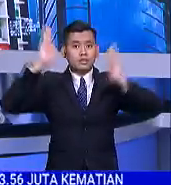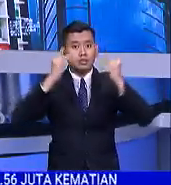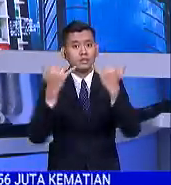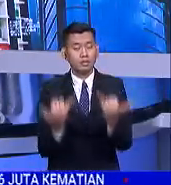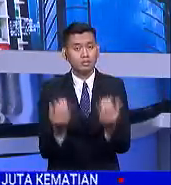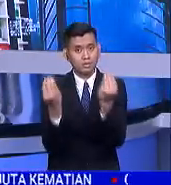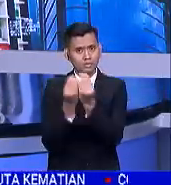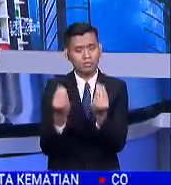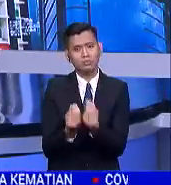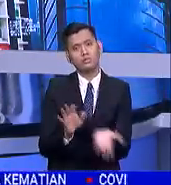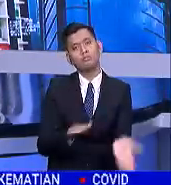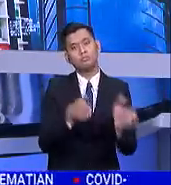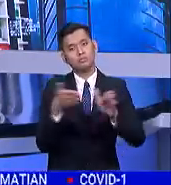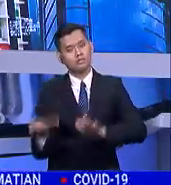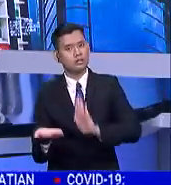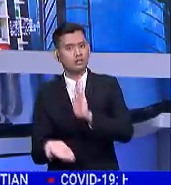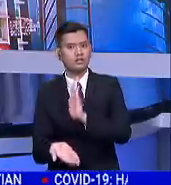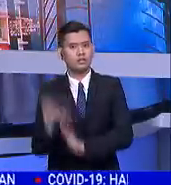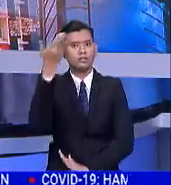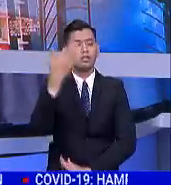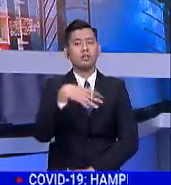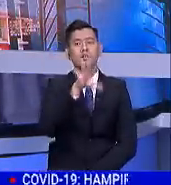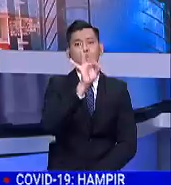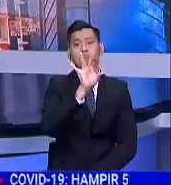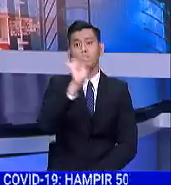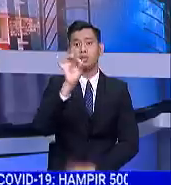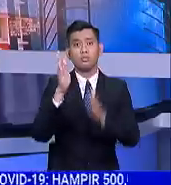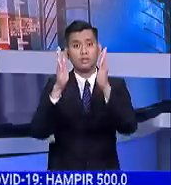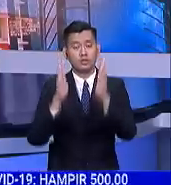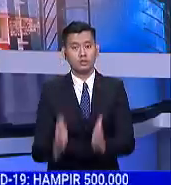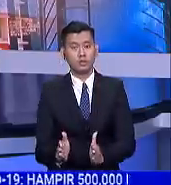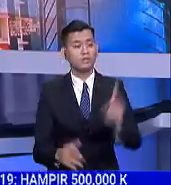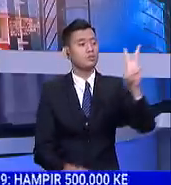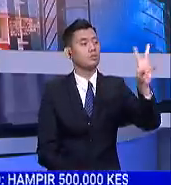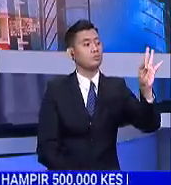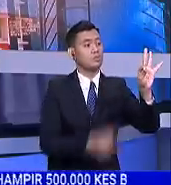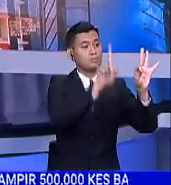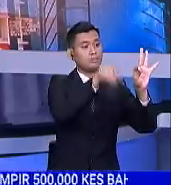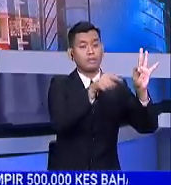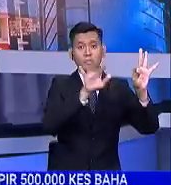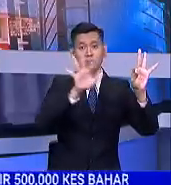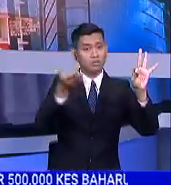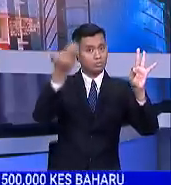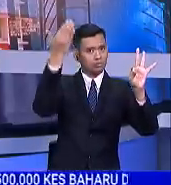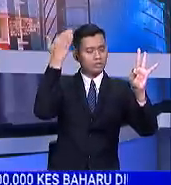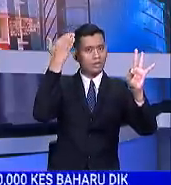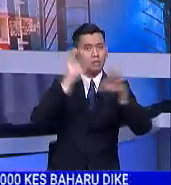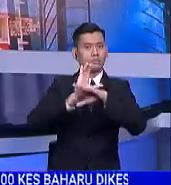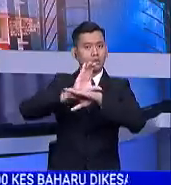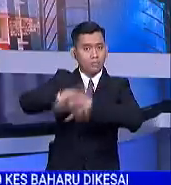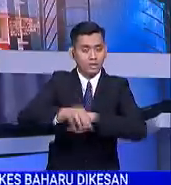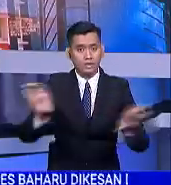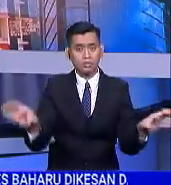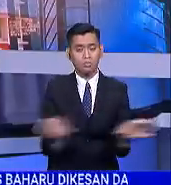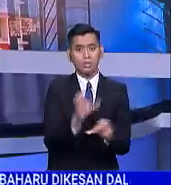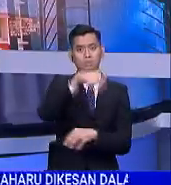angka kematian tertinggi iaitu 98 kes pada 29 Mei lepas yang telah memaksa Perintah Kawalan